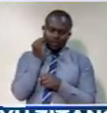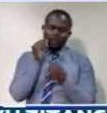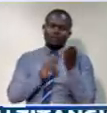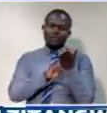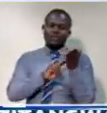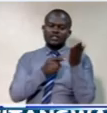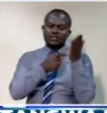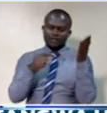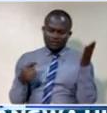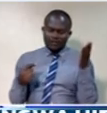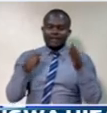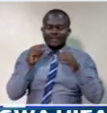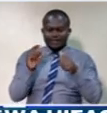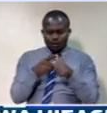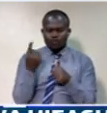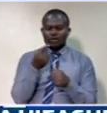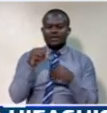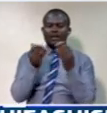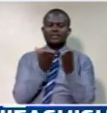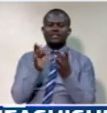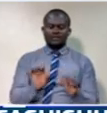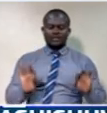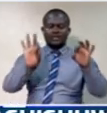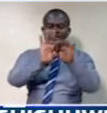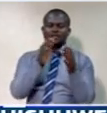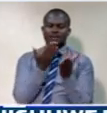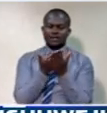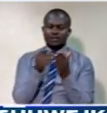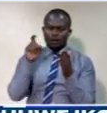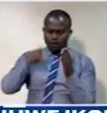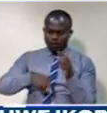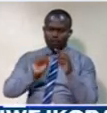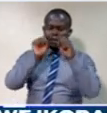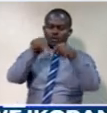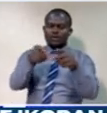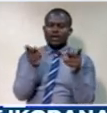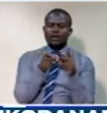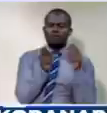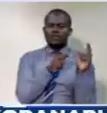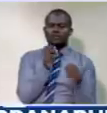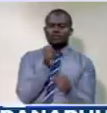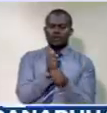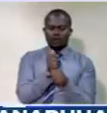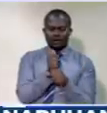bifashishije ikoranabuhanga kereka batanga serivisi z'ingenzi zibasaba kujya aho basanzwe bakorera.